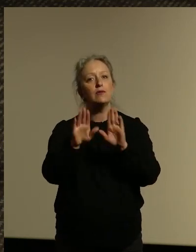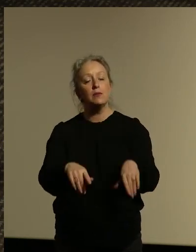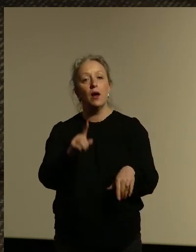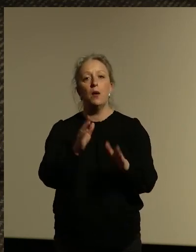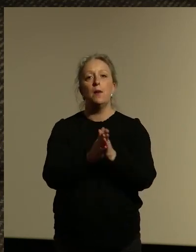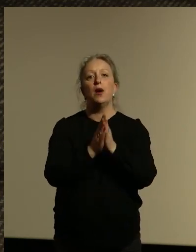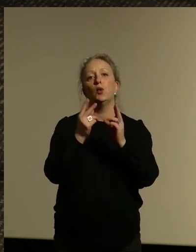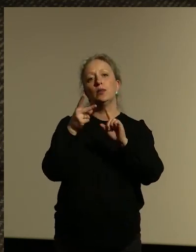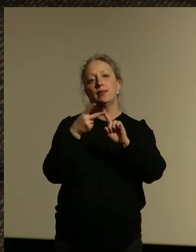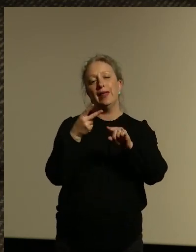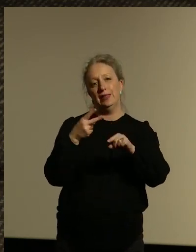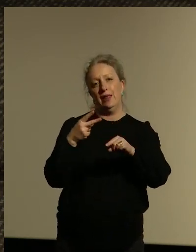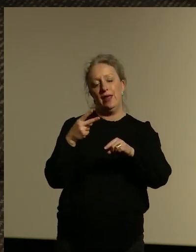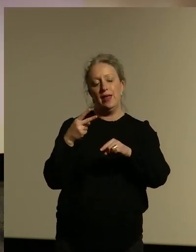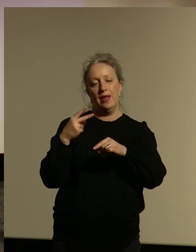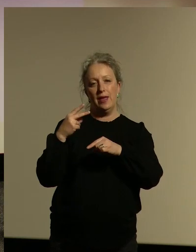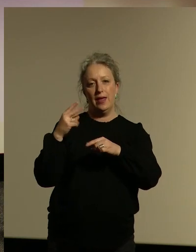teist helifaili.